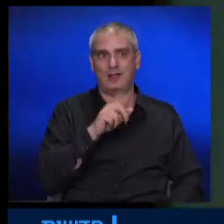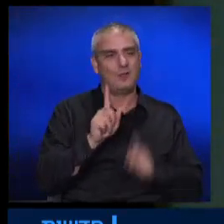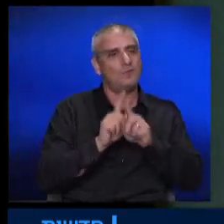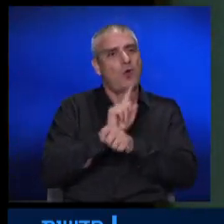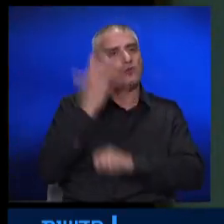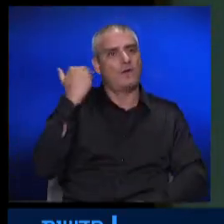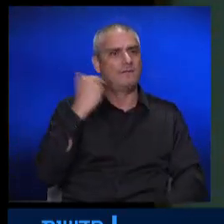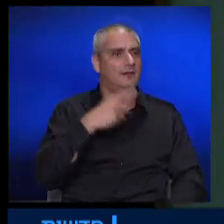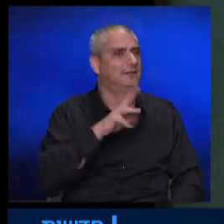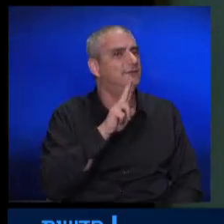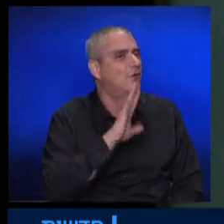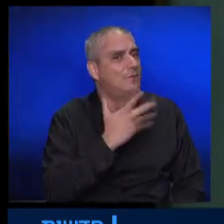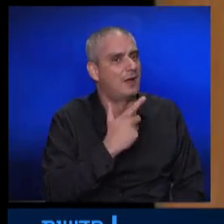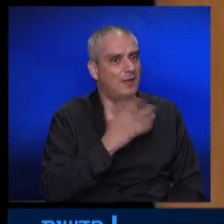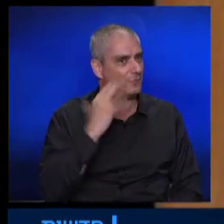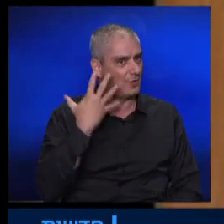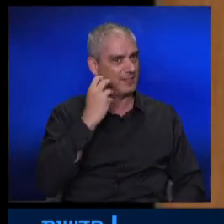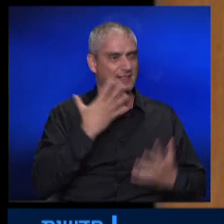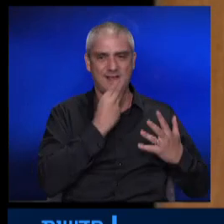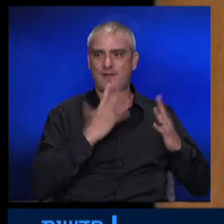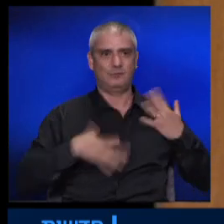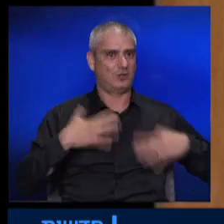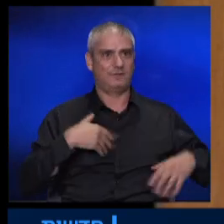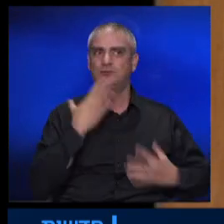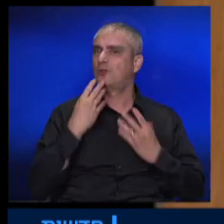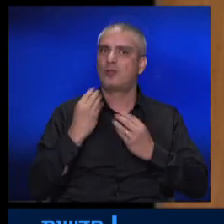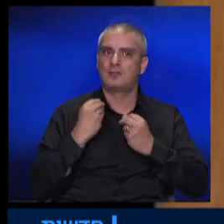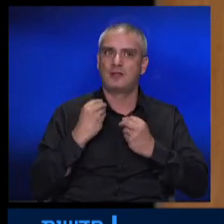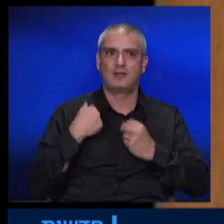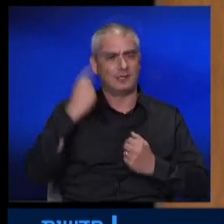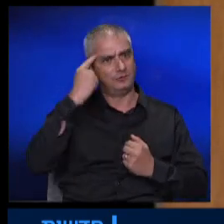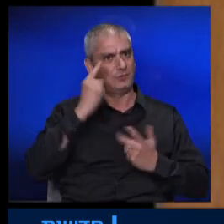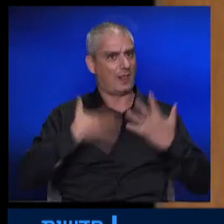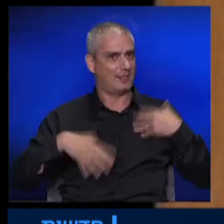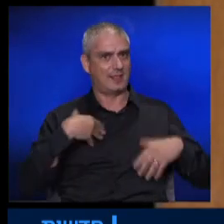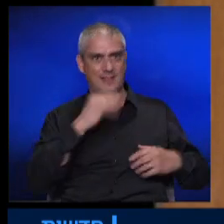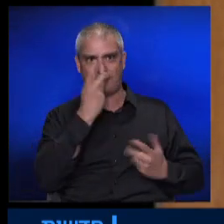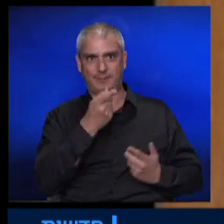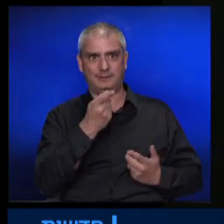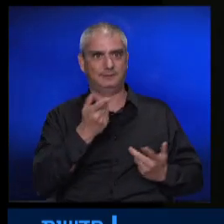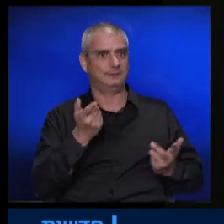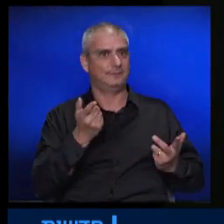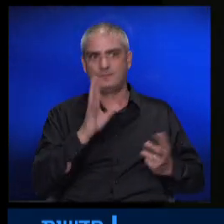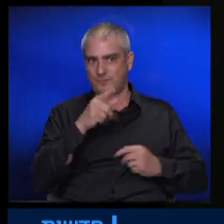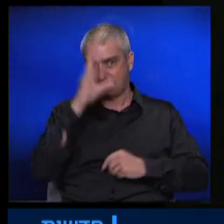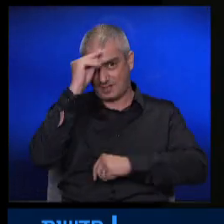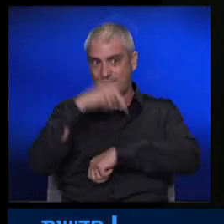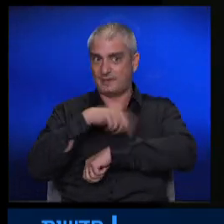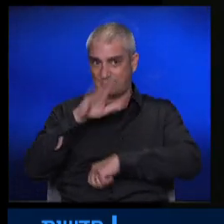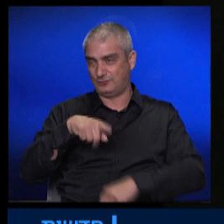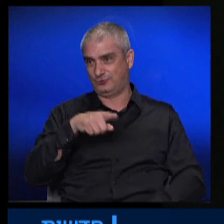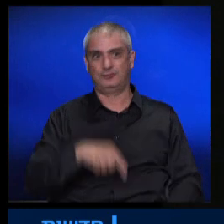מה? נורא יפה מה שאתה לובש. תודה. חשבתי אולי תתחפש היום, אתה... יש גם לגברים כאלה. את